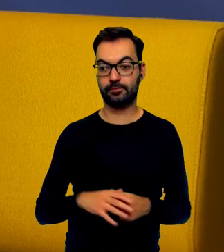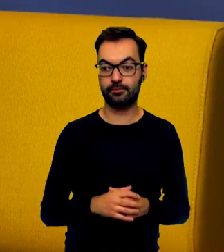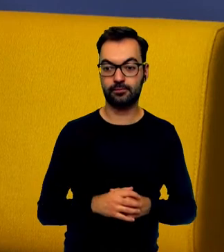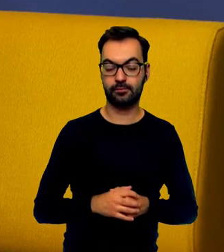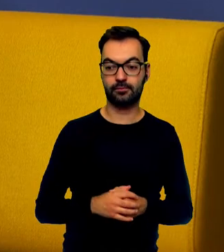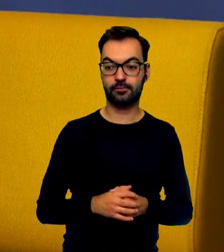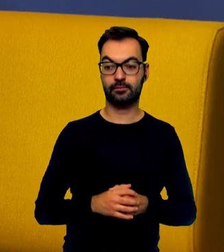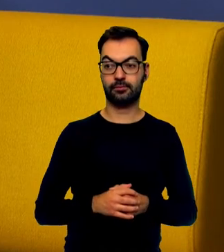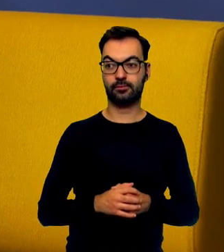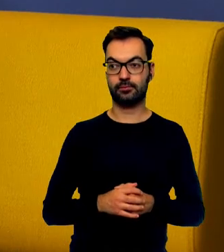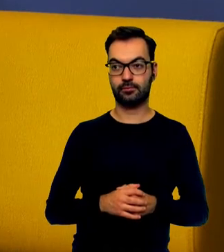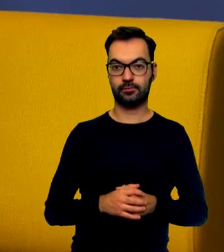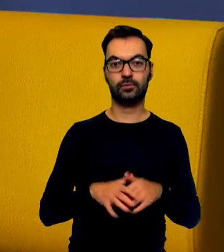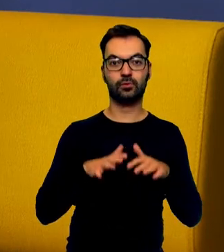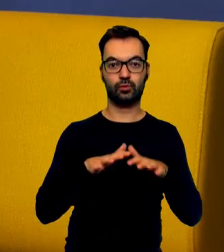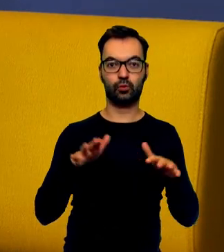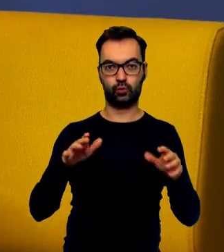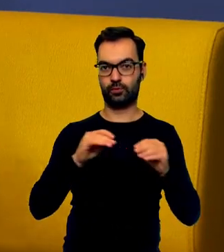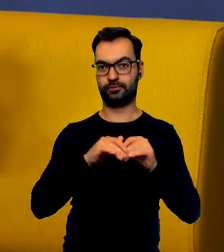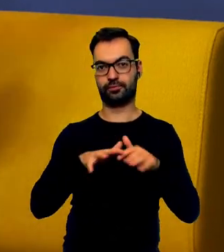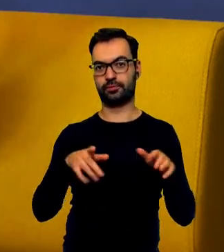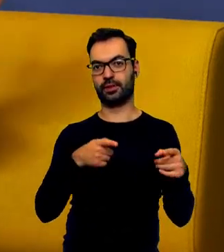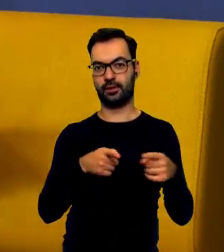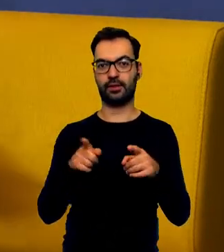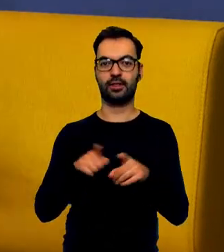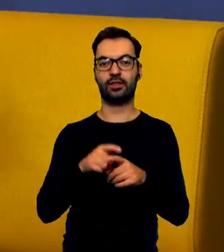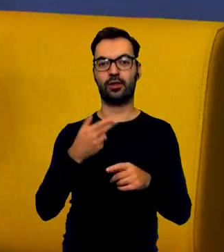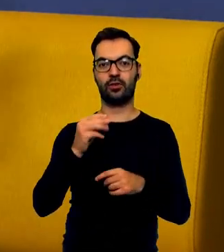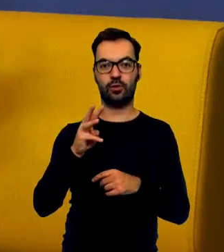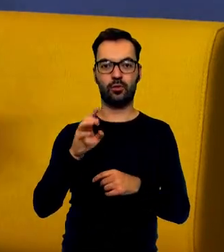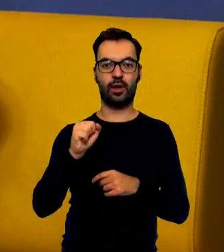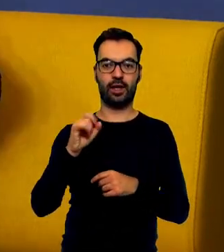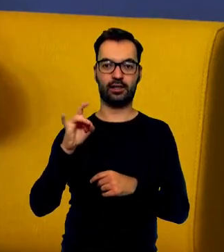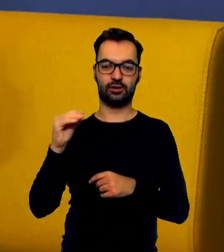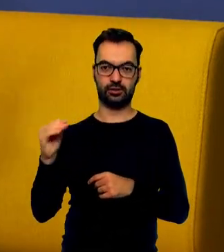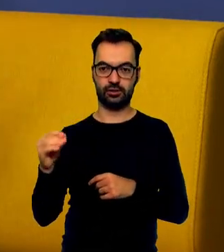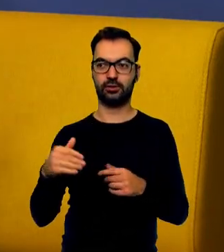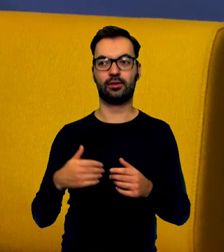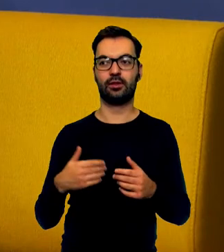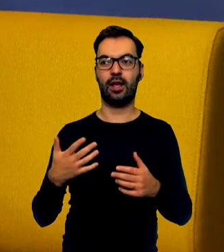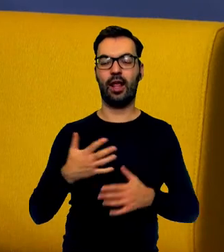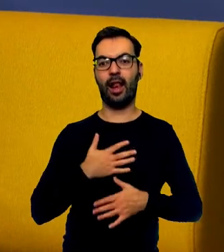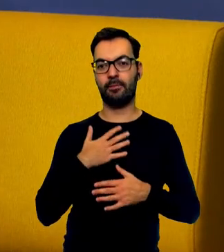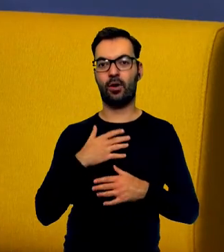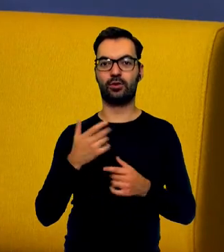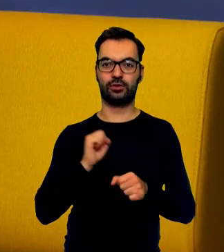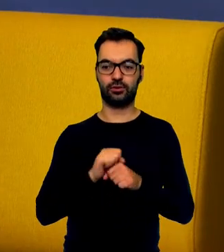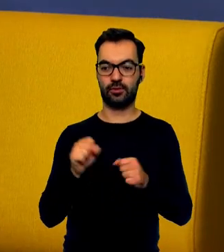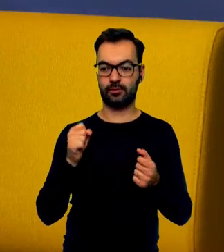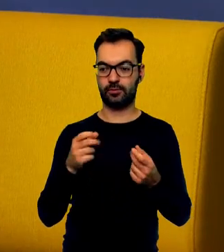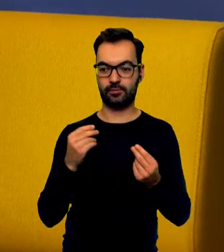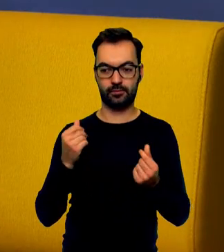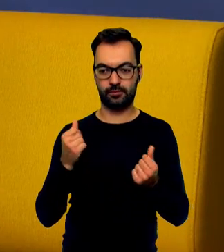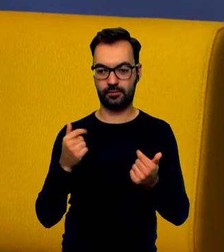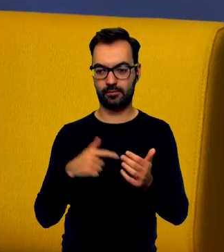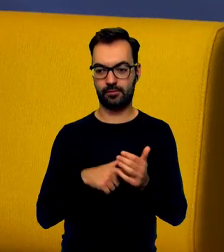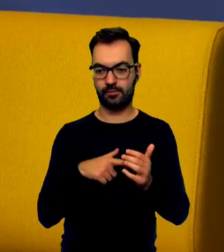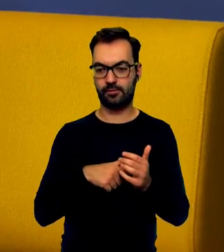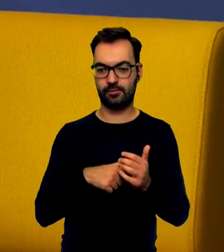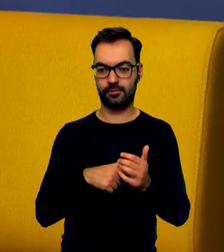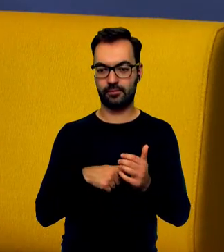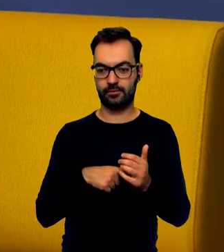wypączkowało, a wypączkowało obficie i bogato, także w ruchu New Age na przykład emocje są, czy były, no właśnie